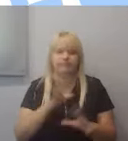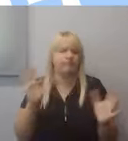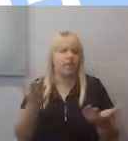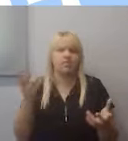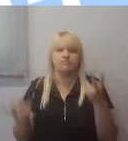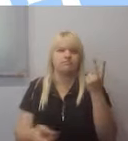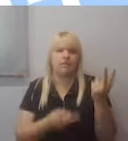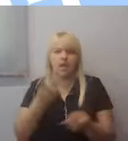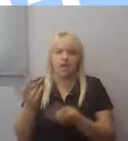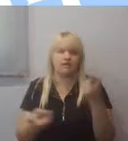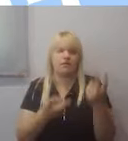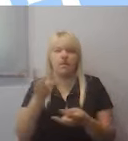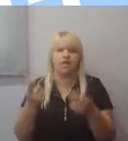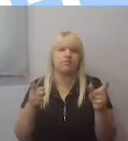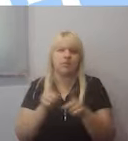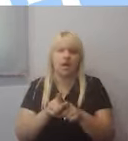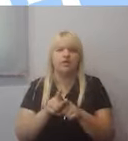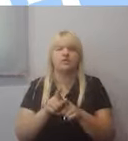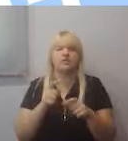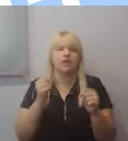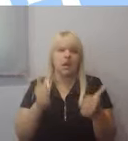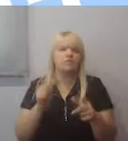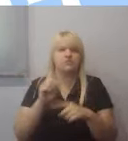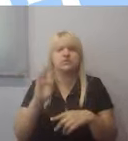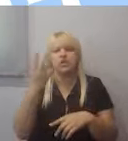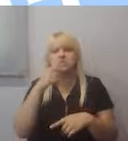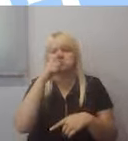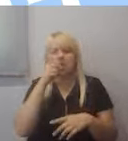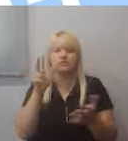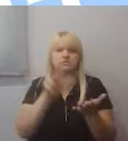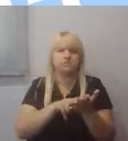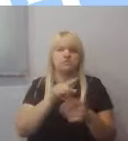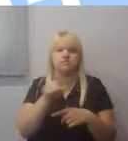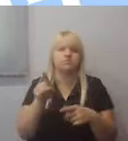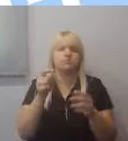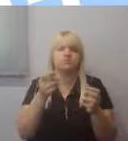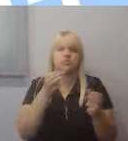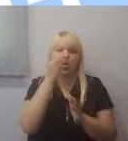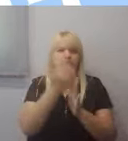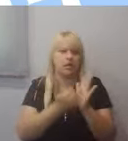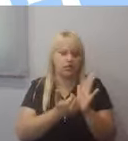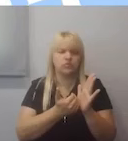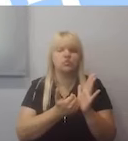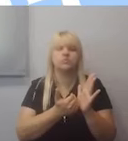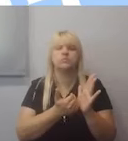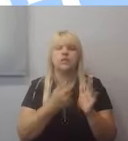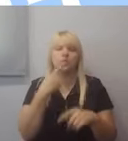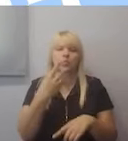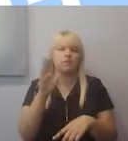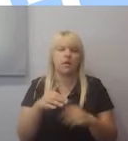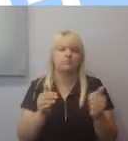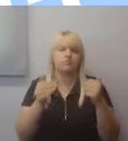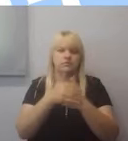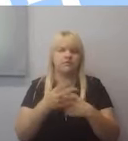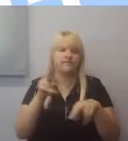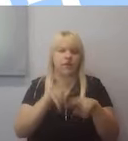kad ir 4 martā apstiprinās tās vadlīnijas par patvēruma vietu izveidi